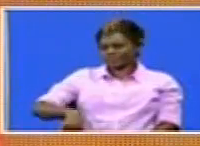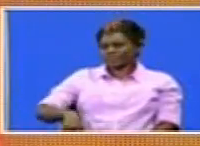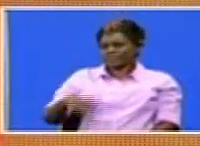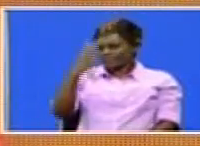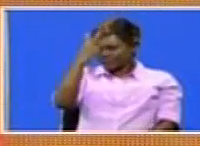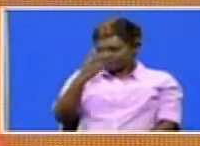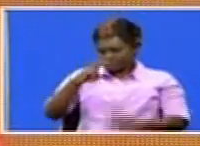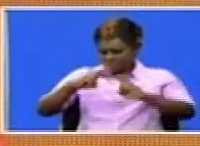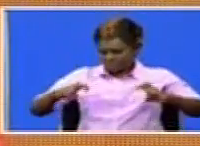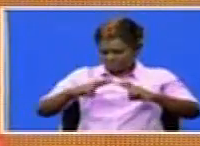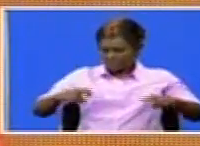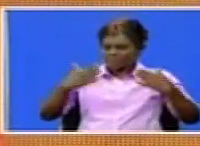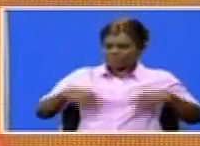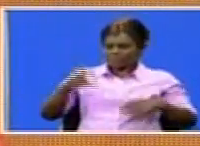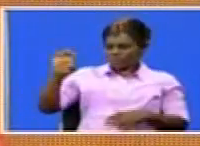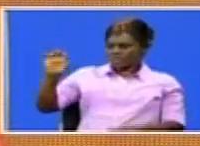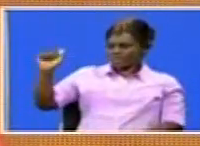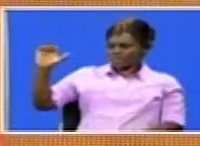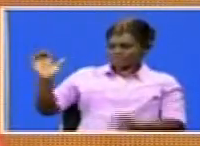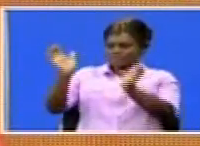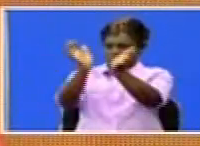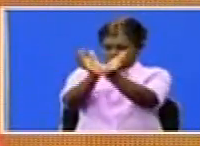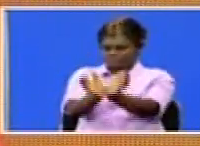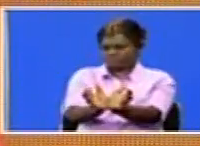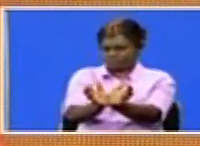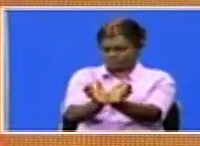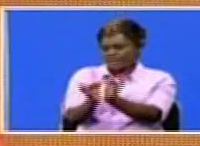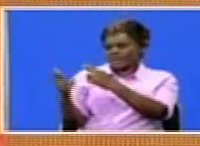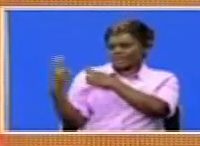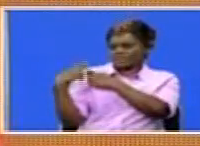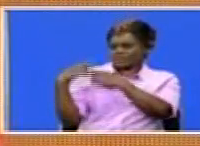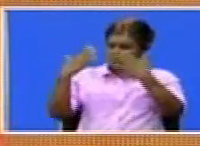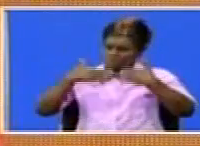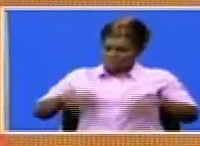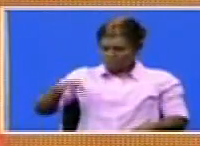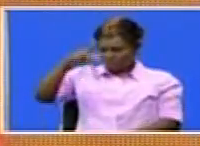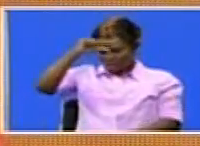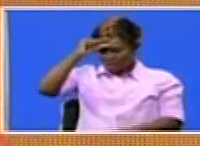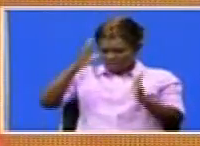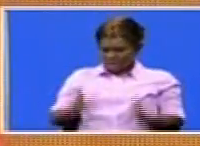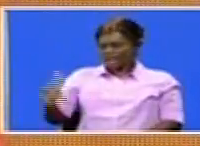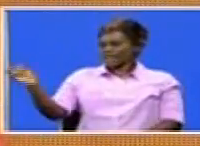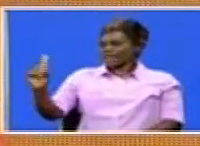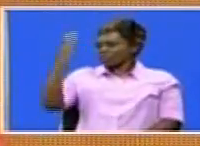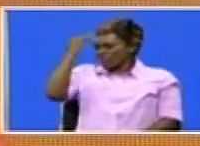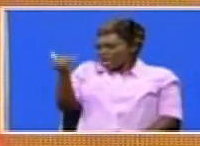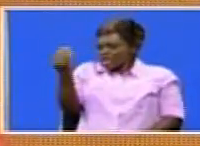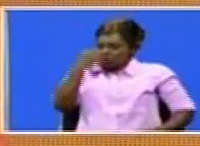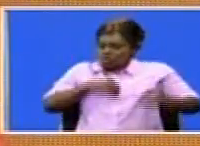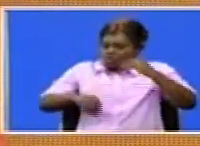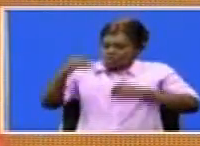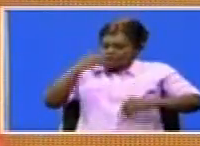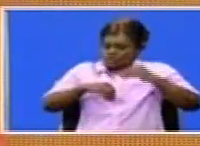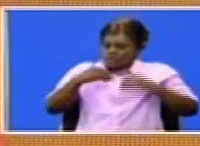Makachero wa tume ya kupambana na ufisadi EACC wamemtia nguvuni msimamizi wa shughuli za gavana wa Nairobi kwa tuhuma za ufisadi.